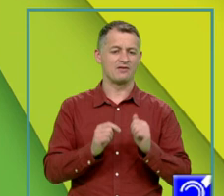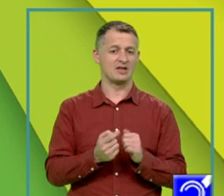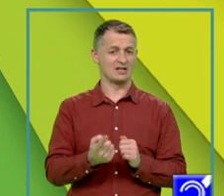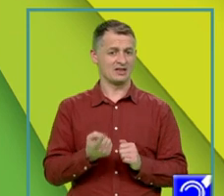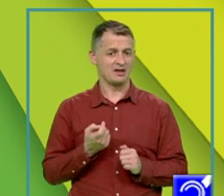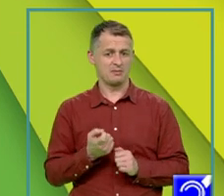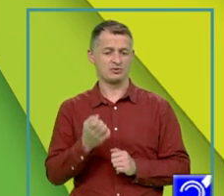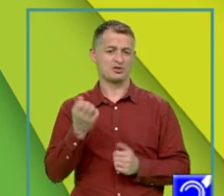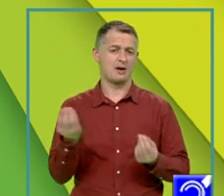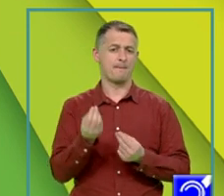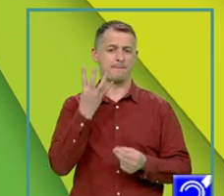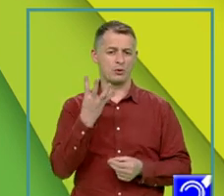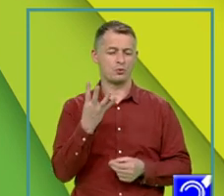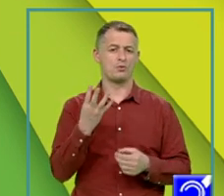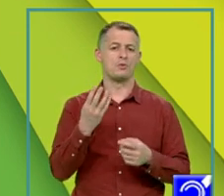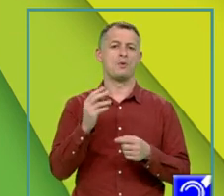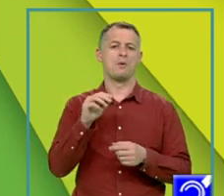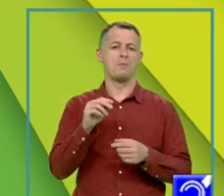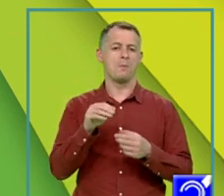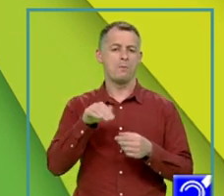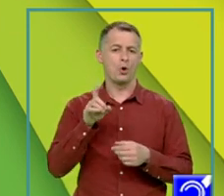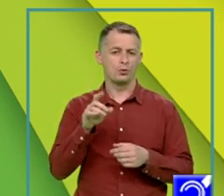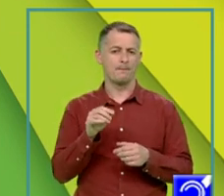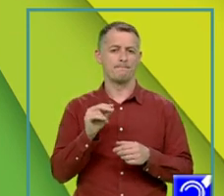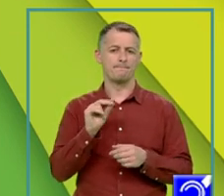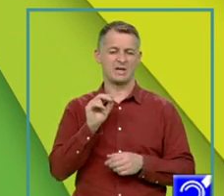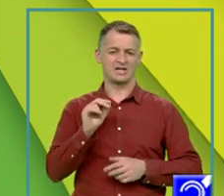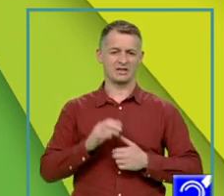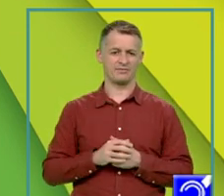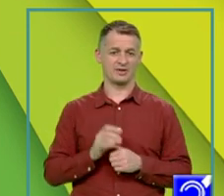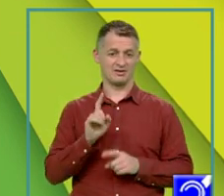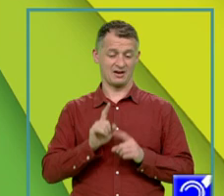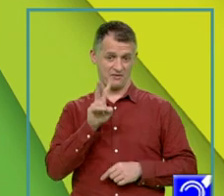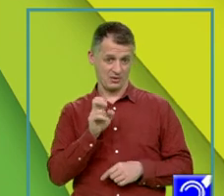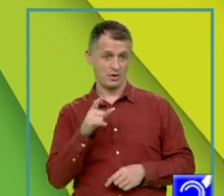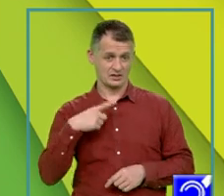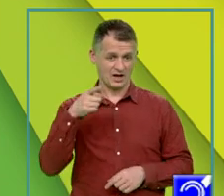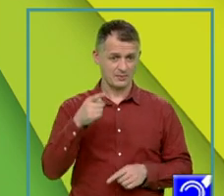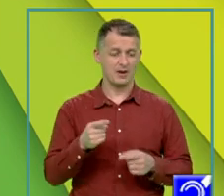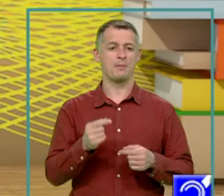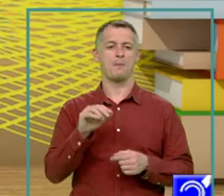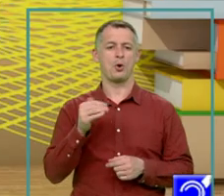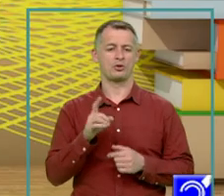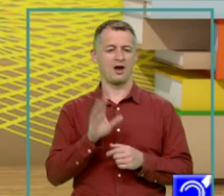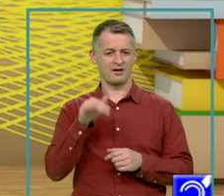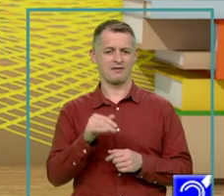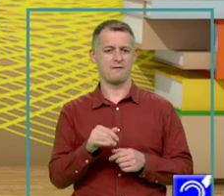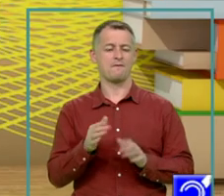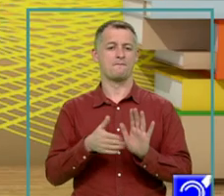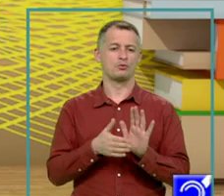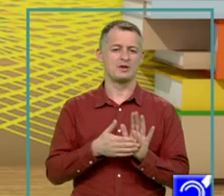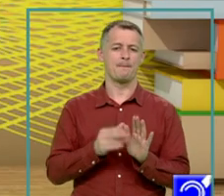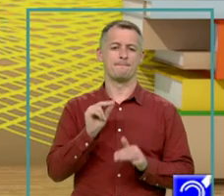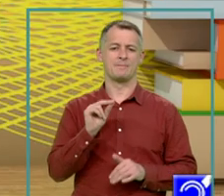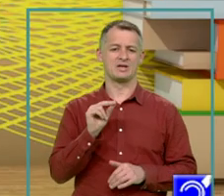pe care tocmai le am numărat Așadar verbul dacă se află la un asemenea mod are funcția de predicat verbal sau